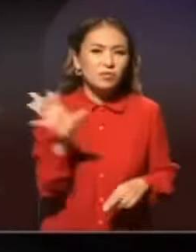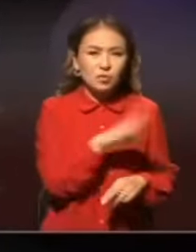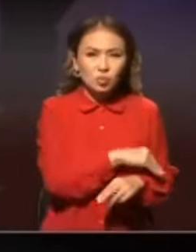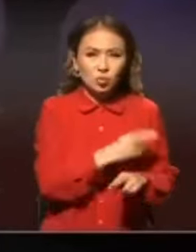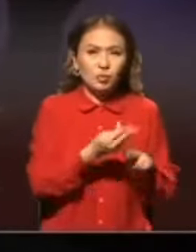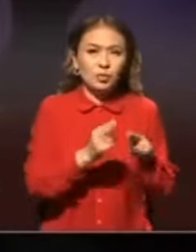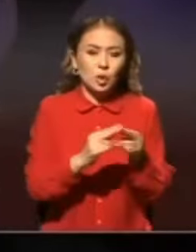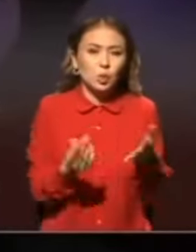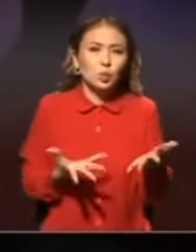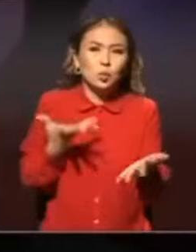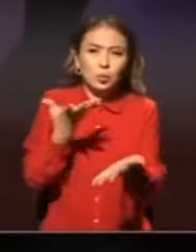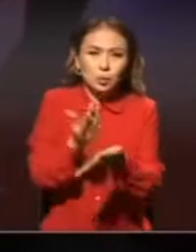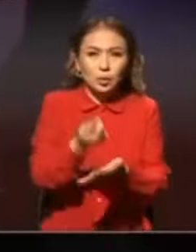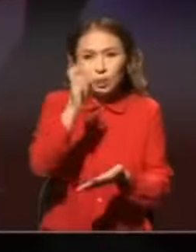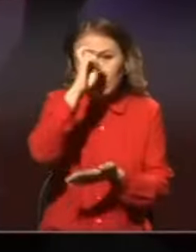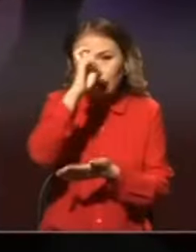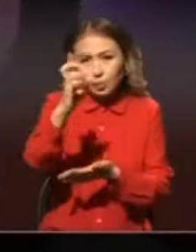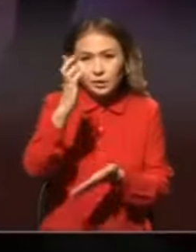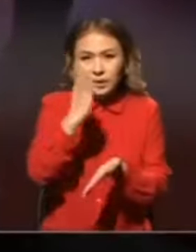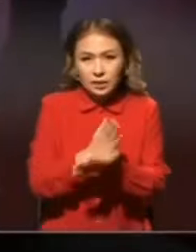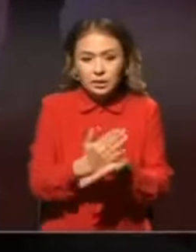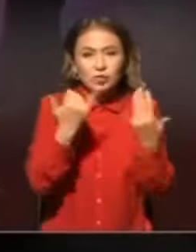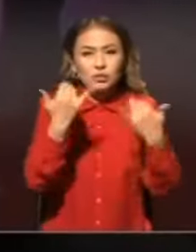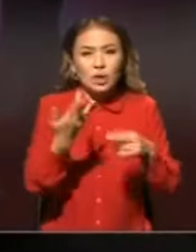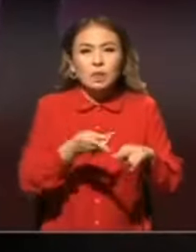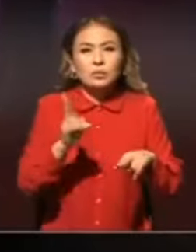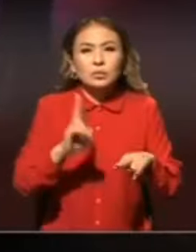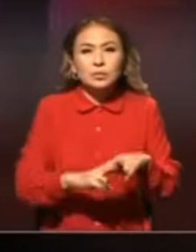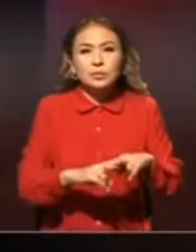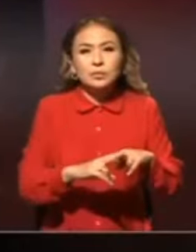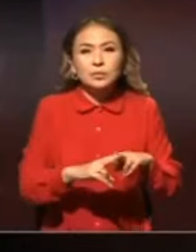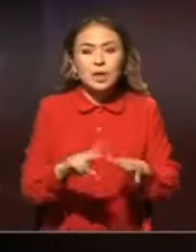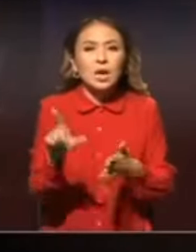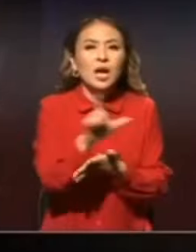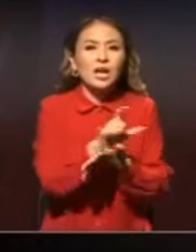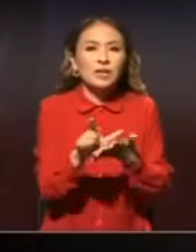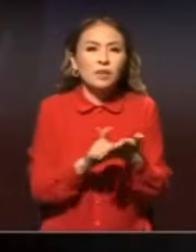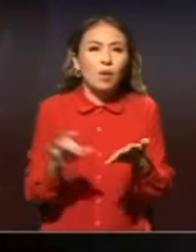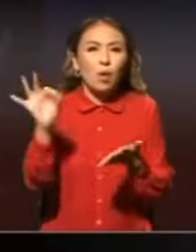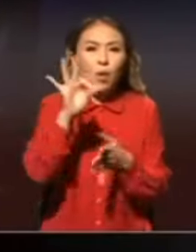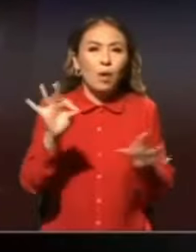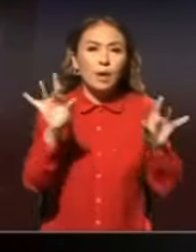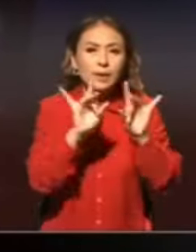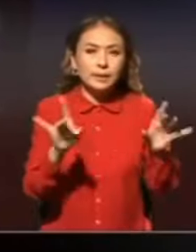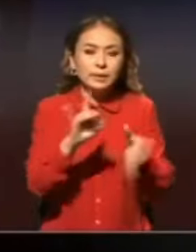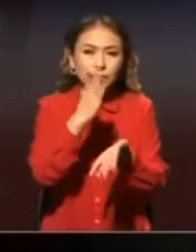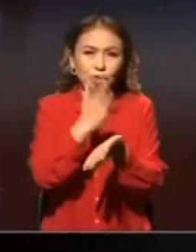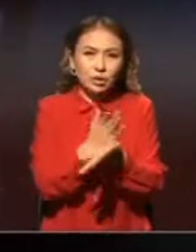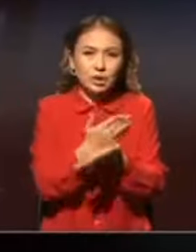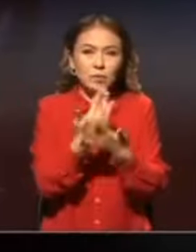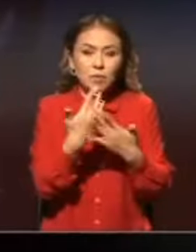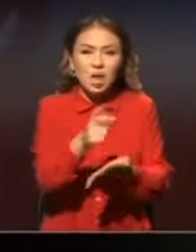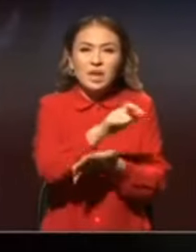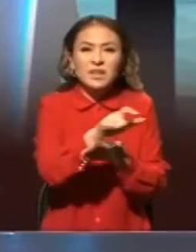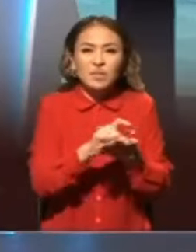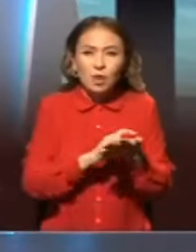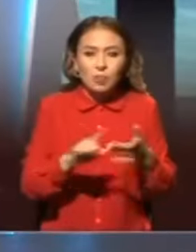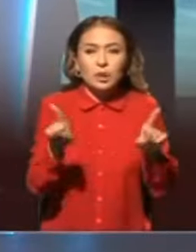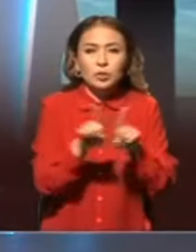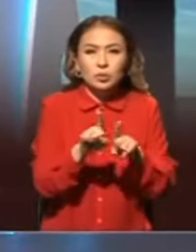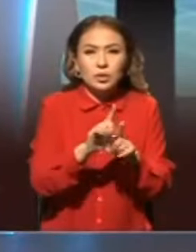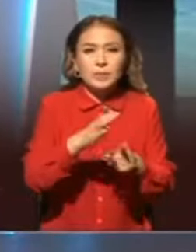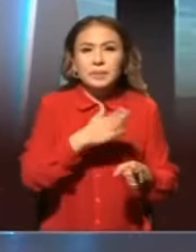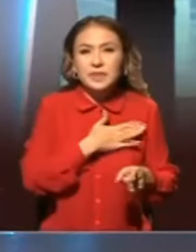бәрі субсидияланады. Енді бұл жерде жаңағы реформа жайлы айтылып жатыр, енді әңгіме. Бұл реформа бойынша да бізде